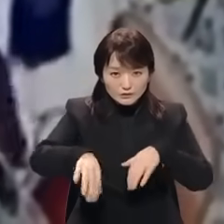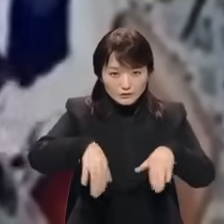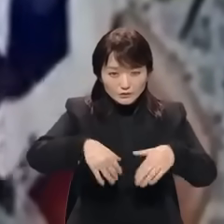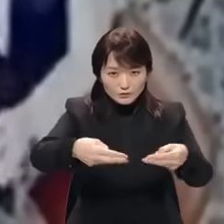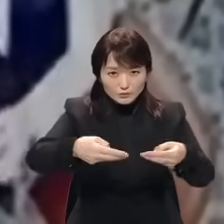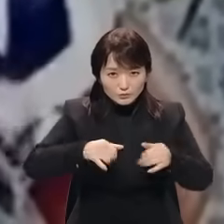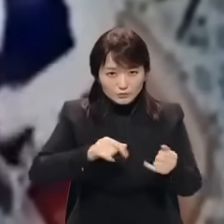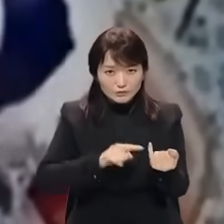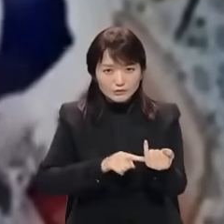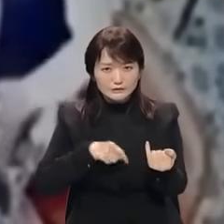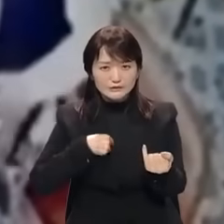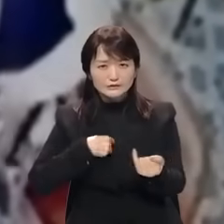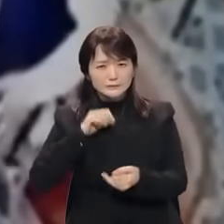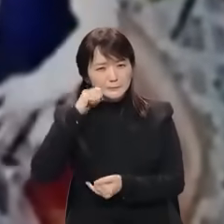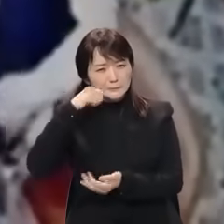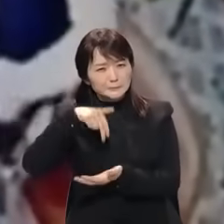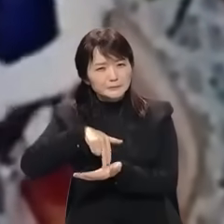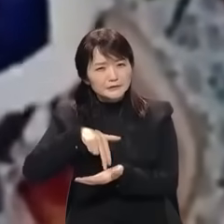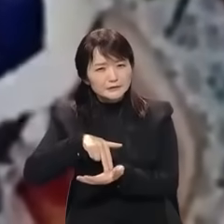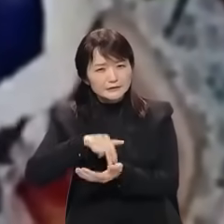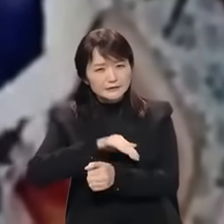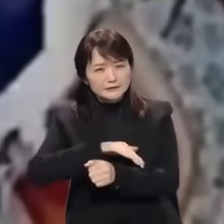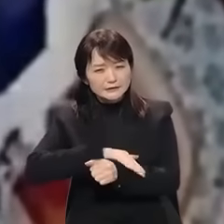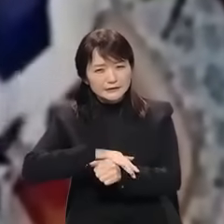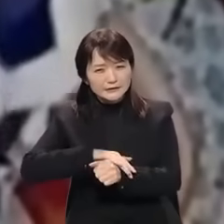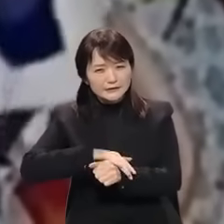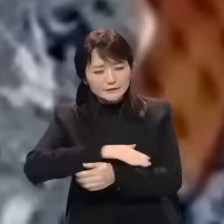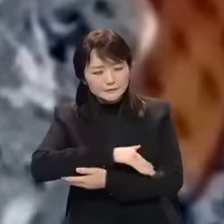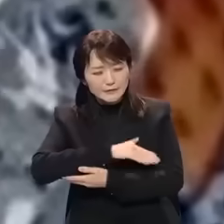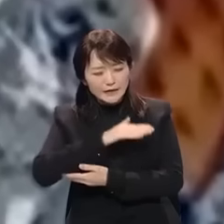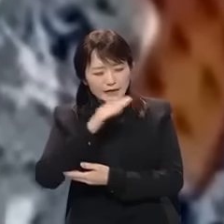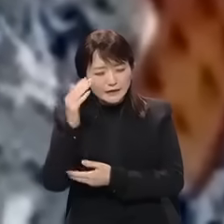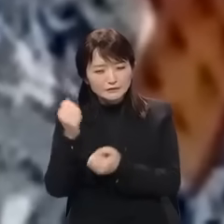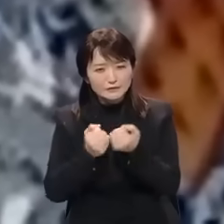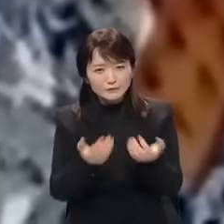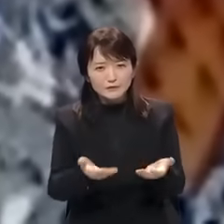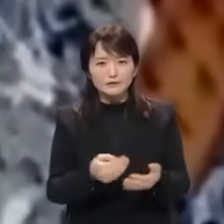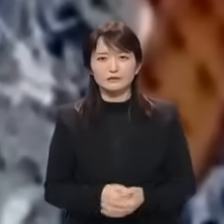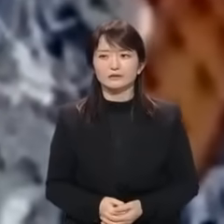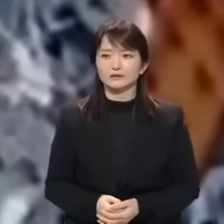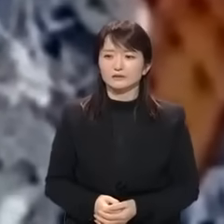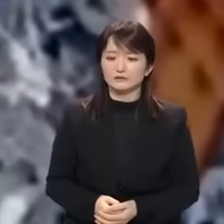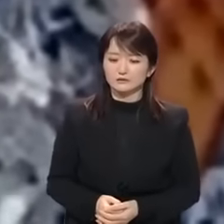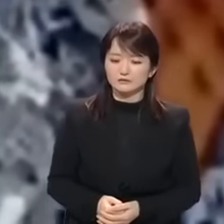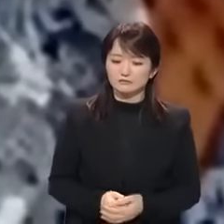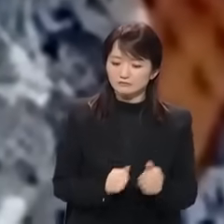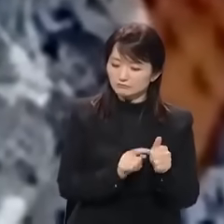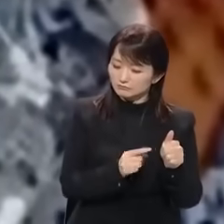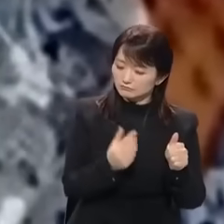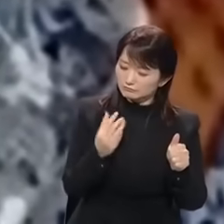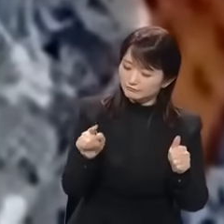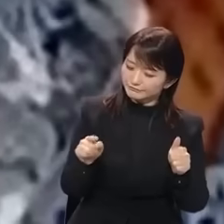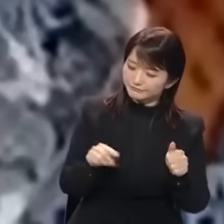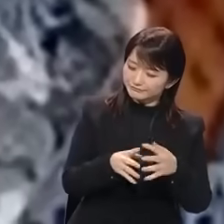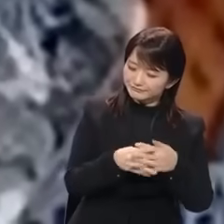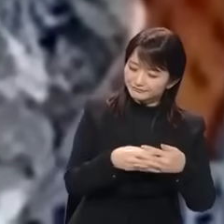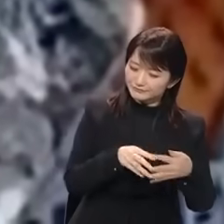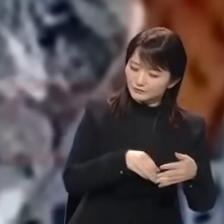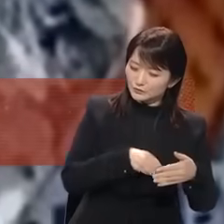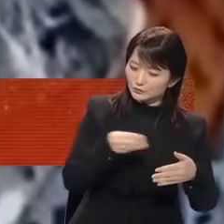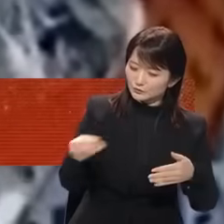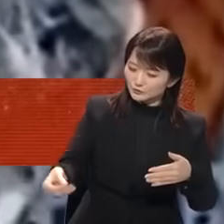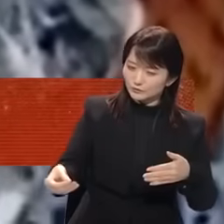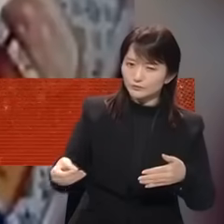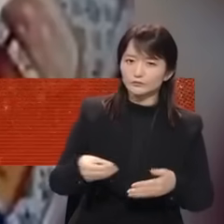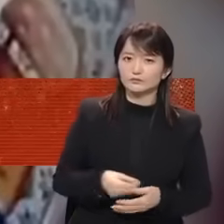노숙인이라면서 자신이 처한 어려운 상황들을 장황하게 설명했다고 합니다. 네, 여성의 딱한 상황에 남성들도 이내 지갑을 꺼내죠.